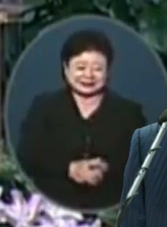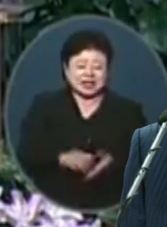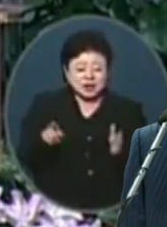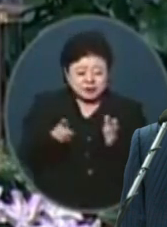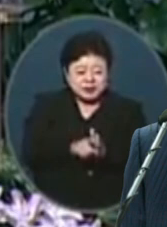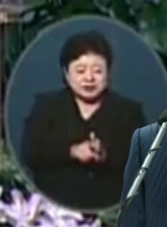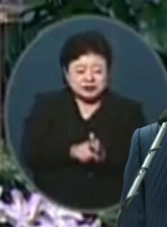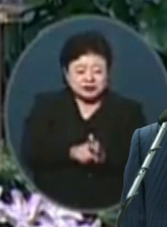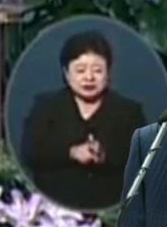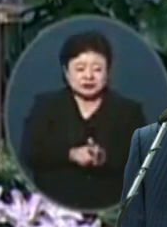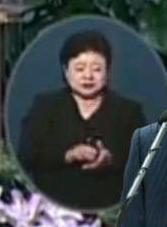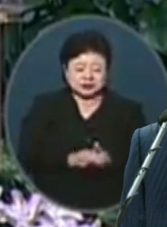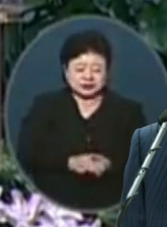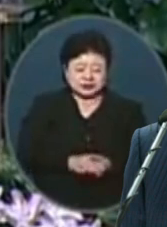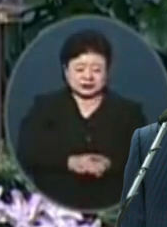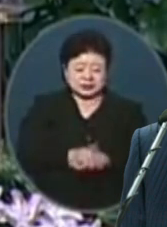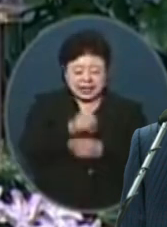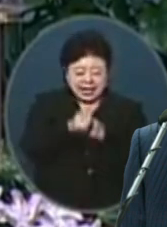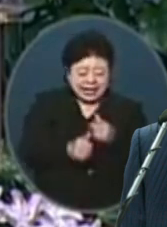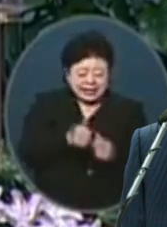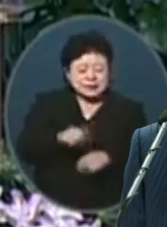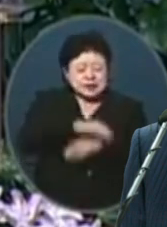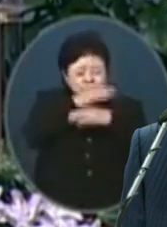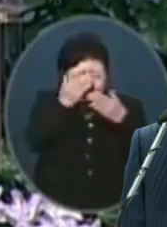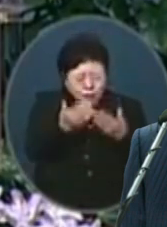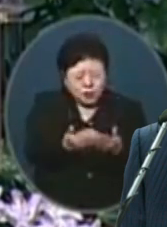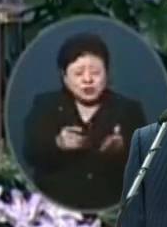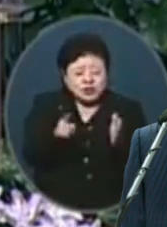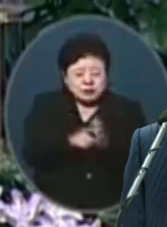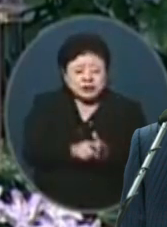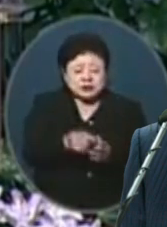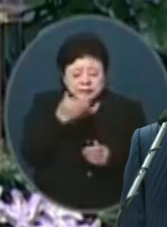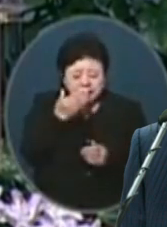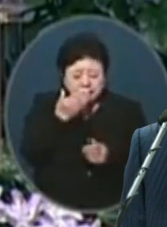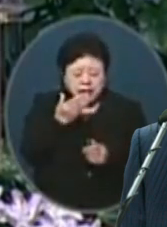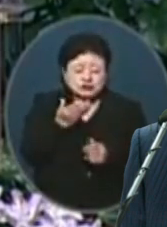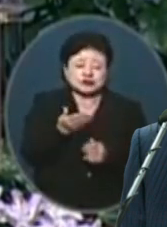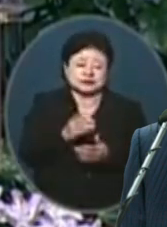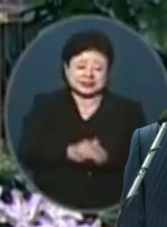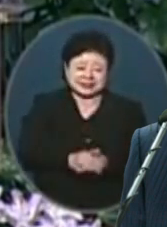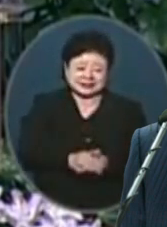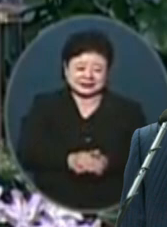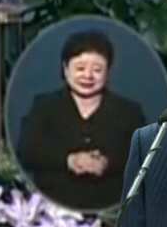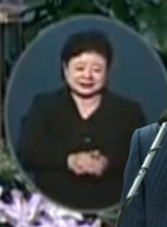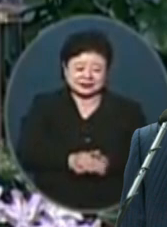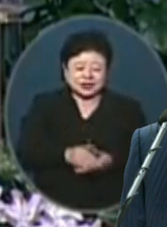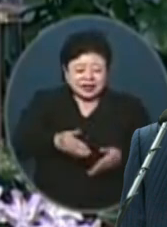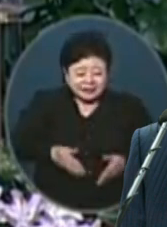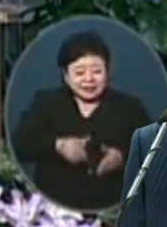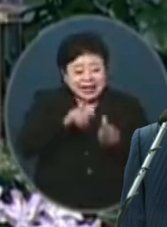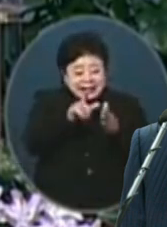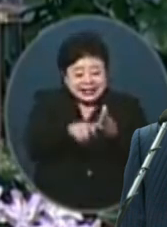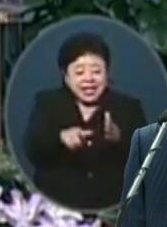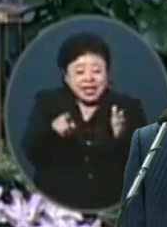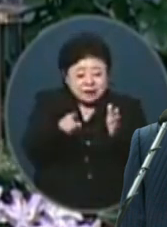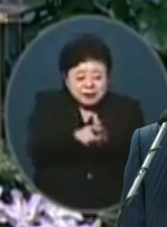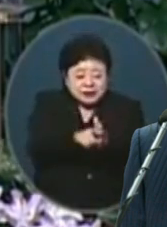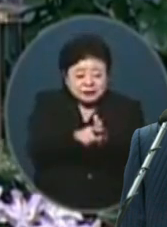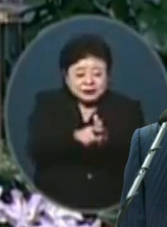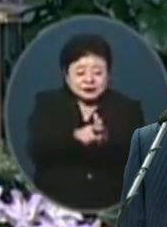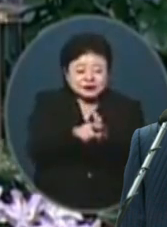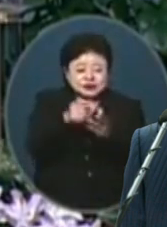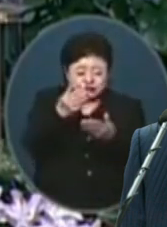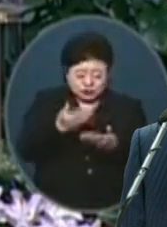믿을 수 있는 가능은 하나님이 모두에게 주셨습니다. 우리가 태어날 때 믿을 수 있는